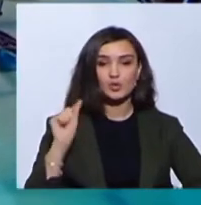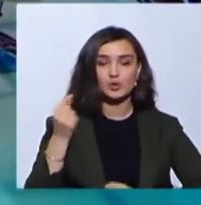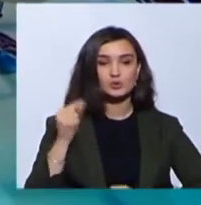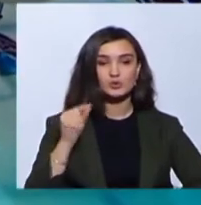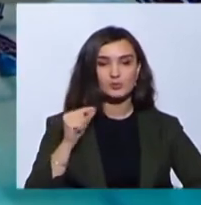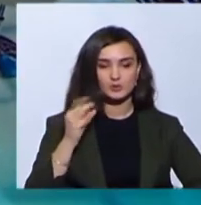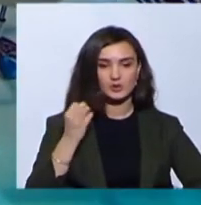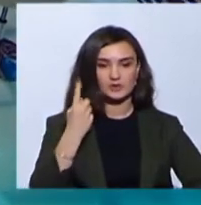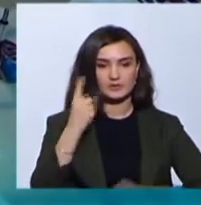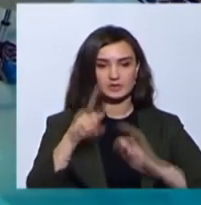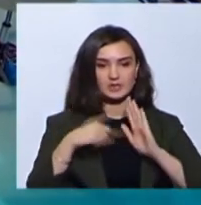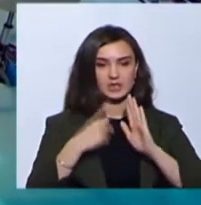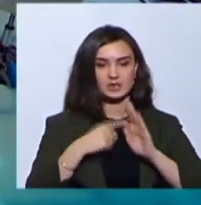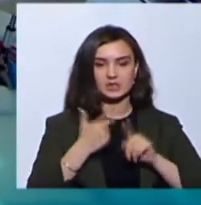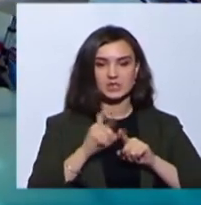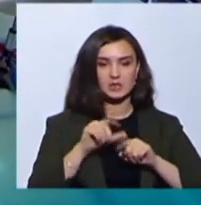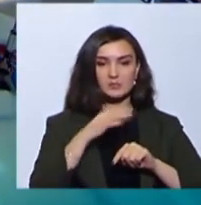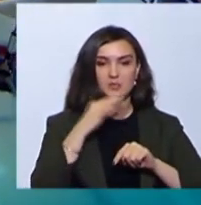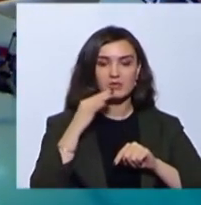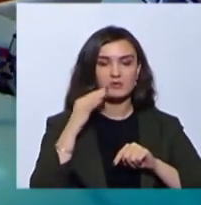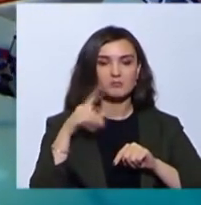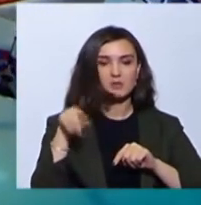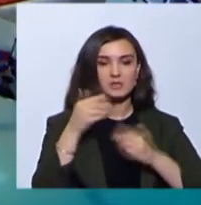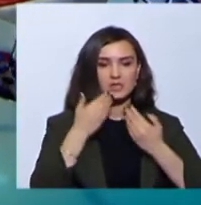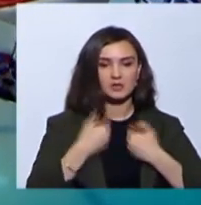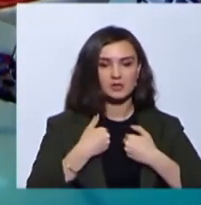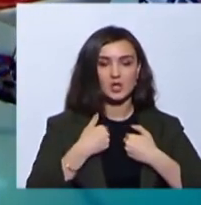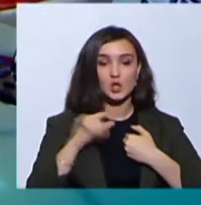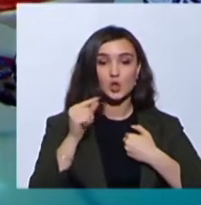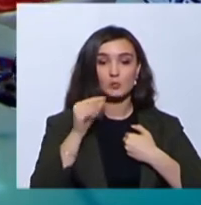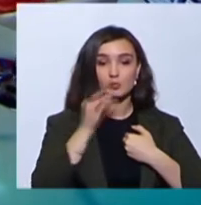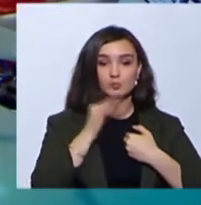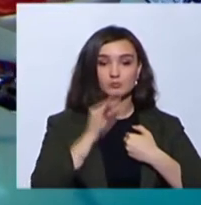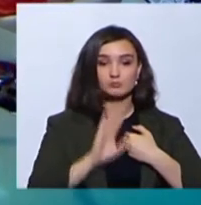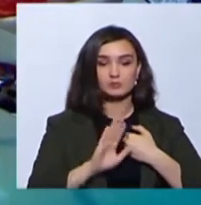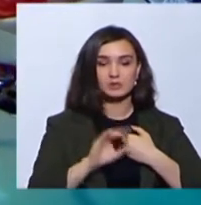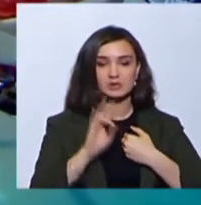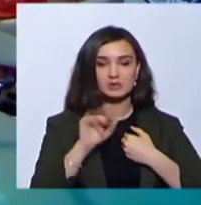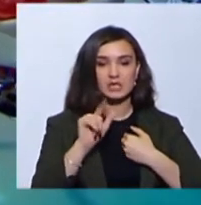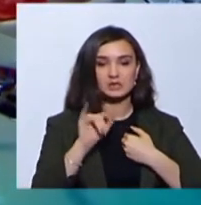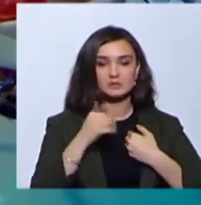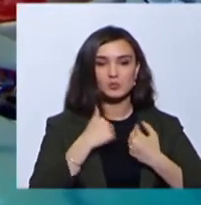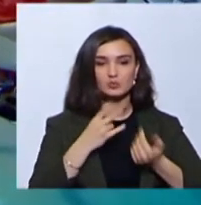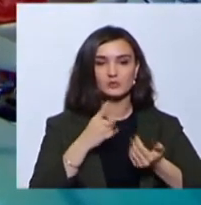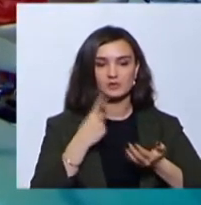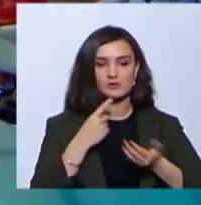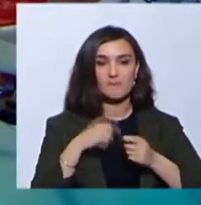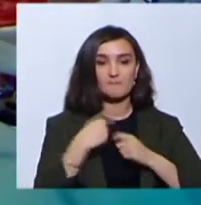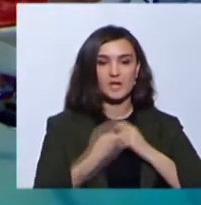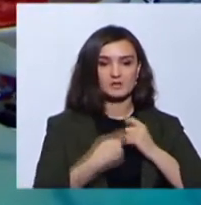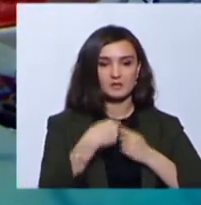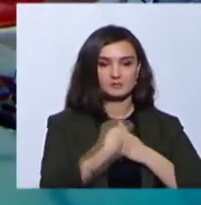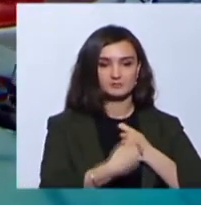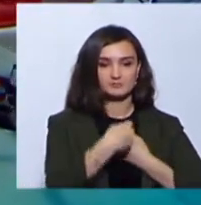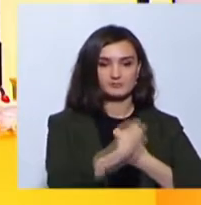ლობიო კიდევ ერთი საკითხია რომელიც ძალიან ბევრმა მაყურებელმა მკითხა და ვიდრე ლობიოზე შეგეკითხებით ნათი მე უნდა ვთქვა ბანანთან